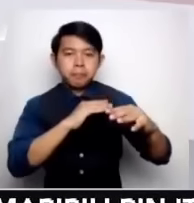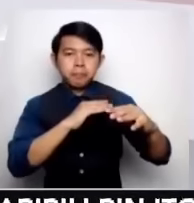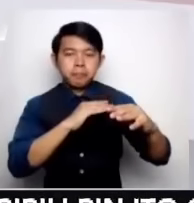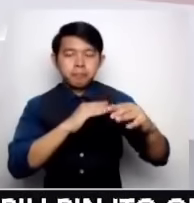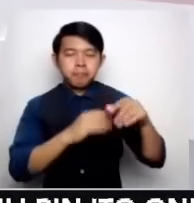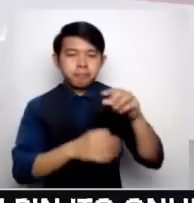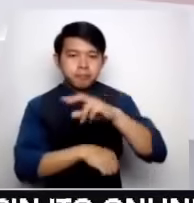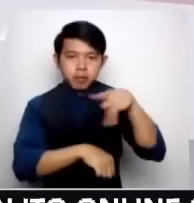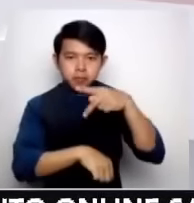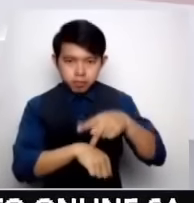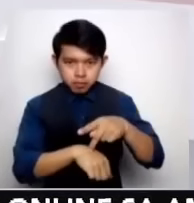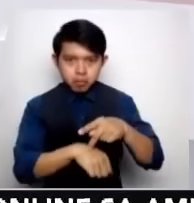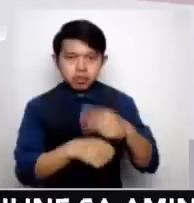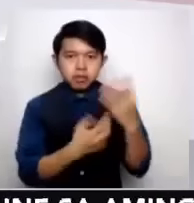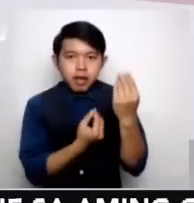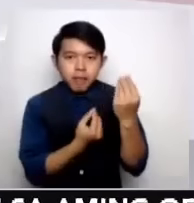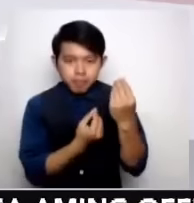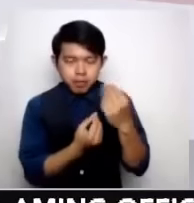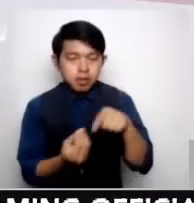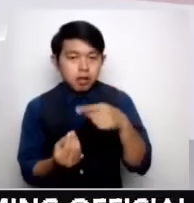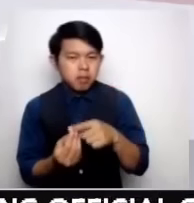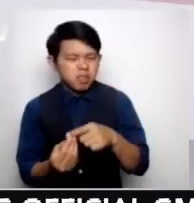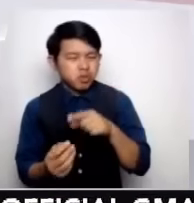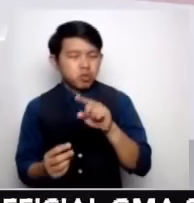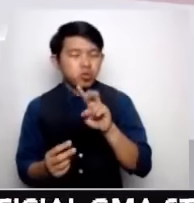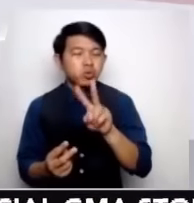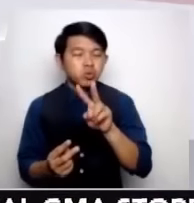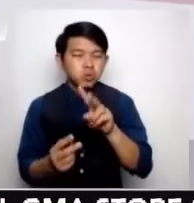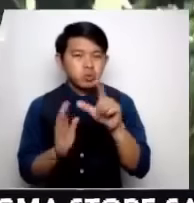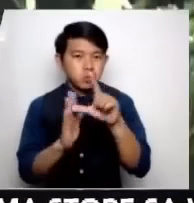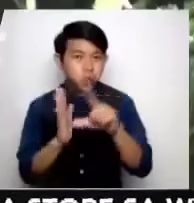teritoryo sa ilalim ng dalawang bagong pirmang batas ni Pangulong Marcos.